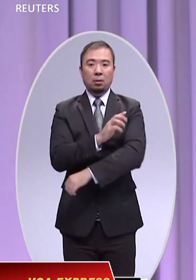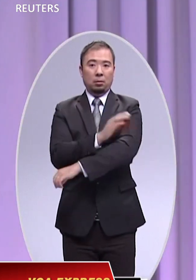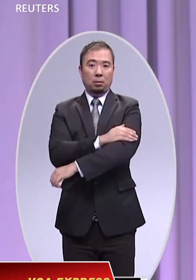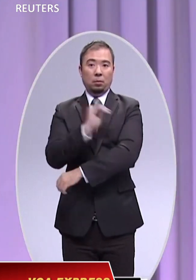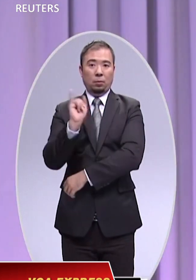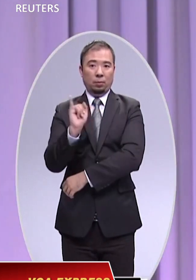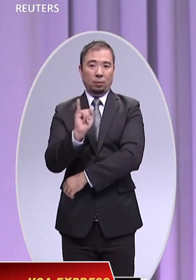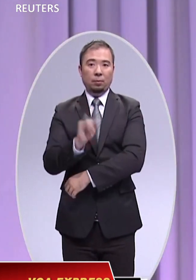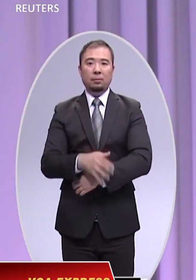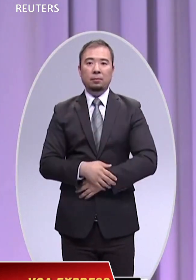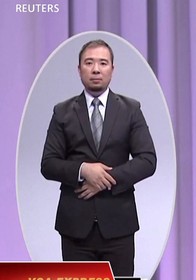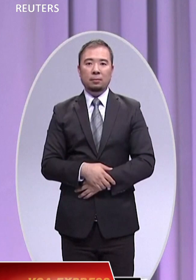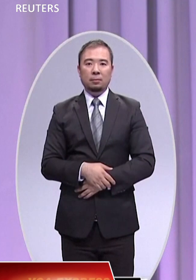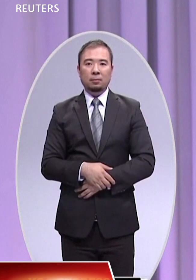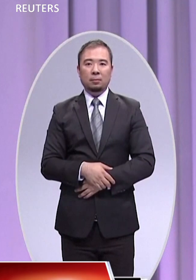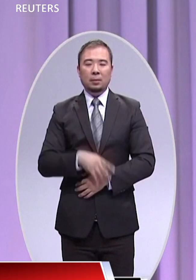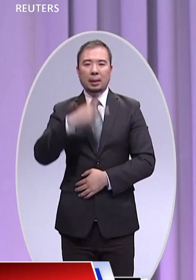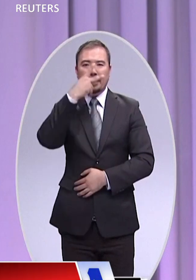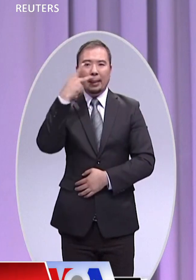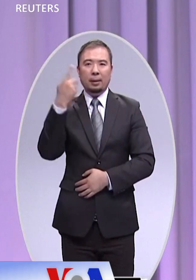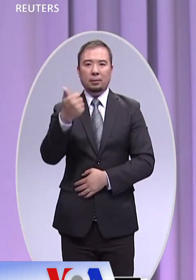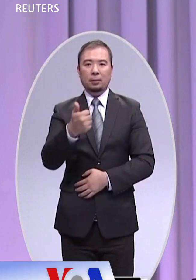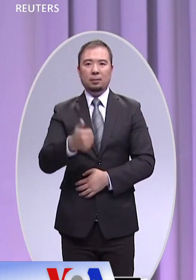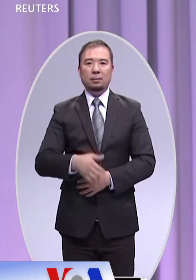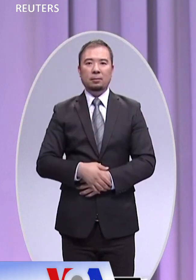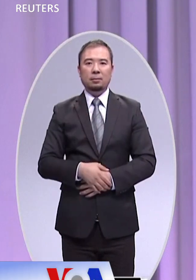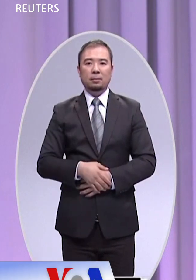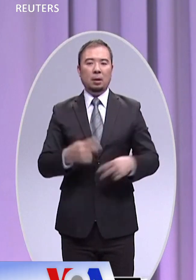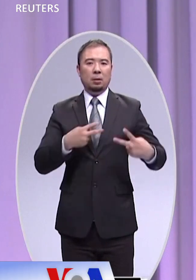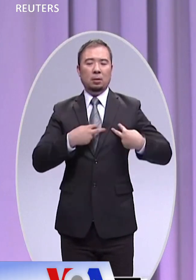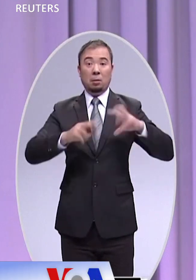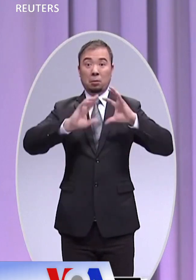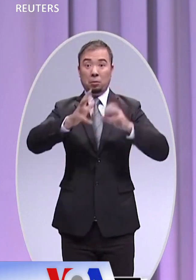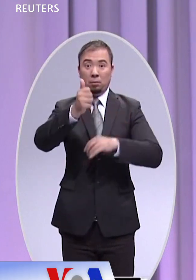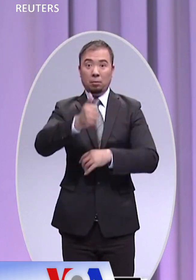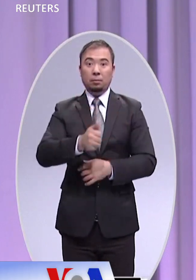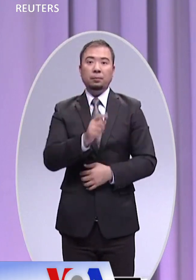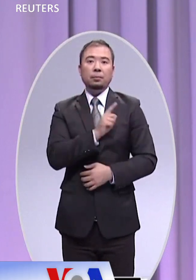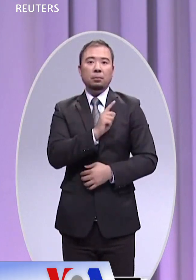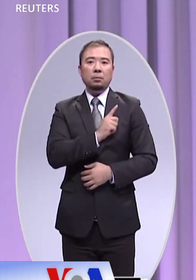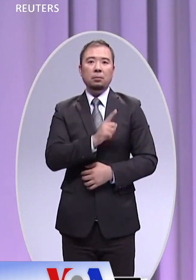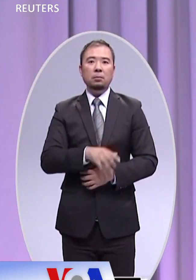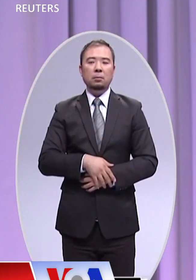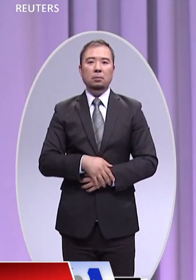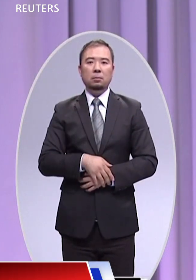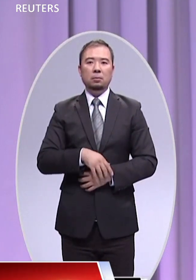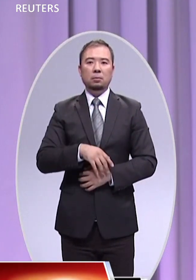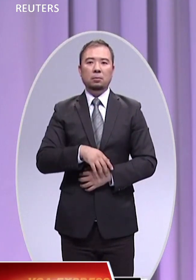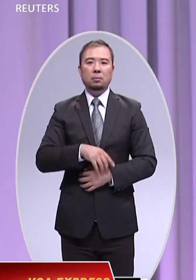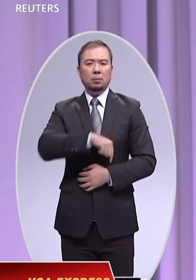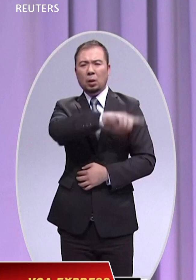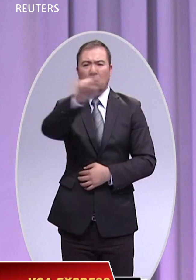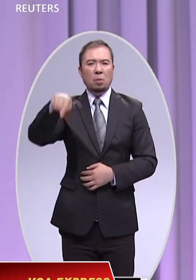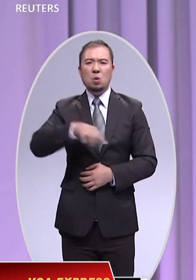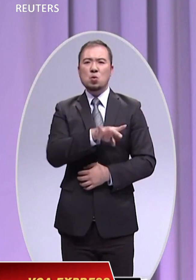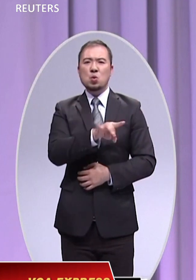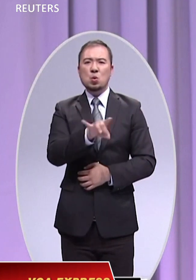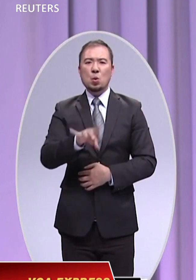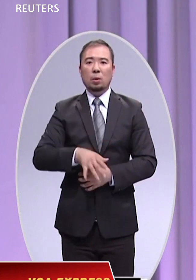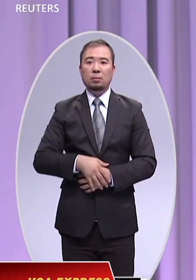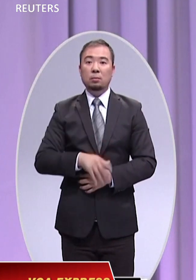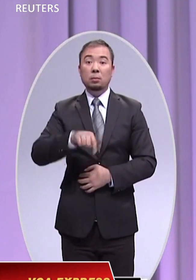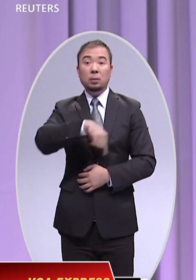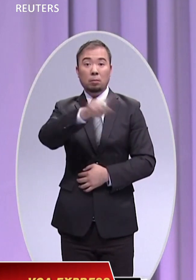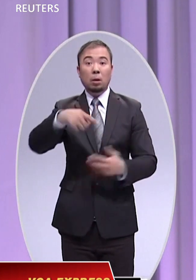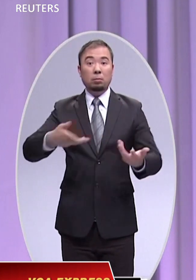khi đó, ứng cử viên Tổng thống Hàn Quốc Du của Đảng Quốc dân chống đối lập trường của bà Thái nói rằng quan hệ xuyên eo biển Đài Loan phải mang tính hòa